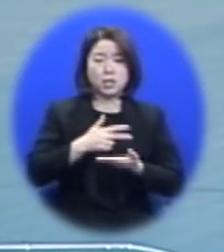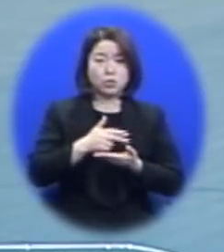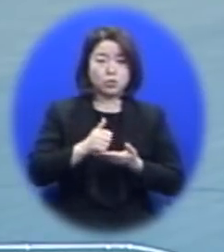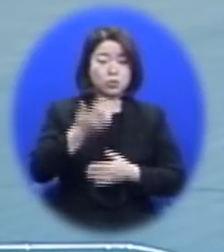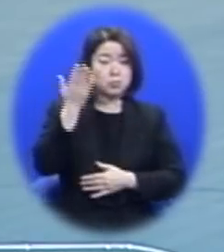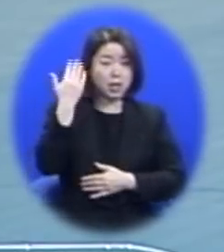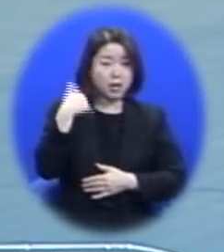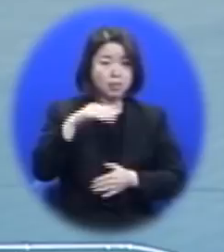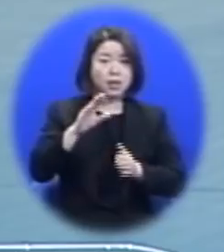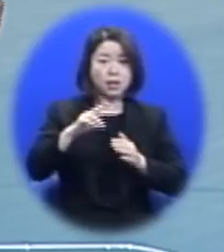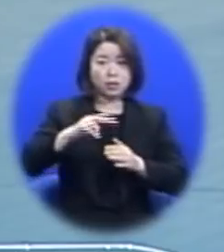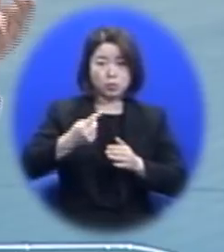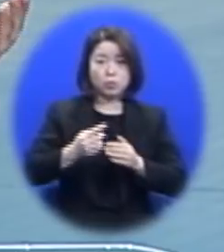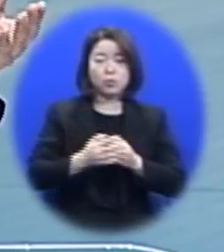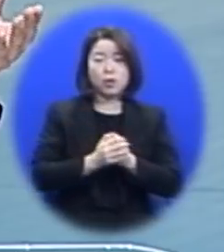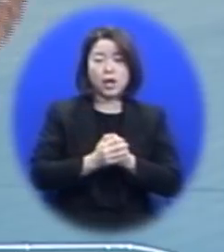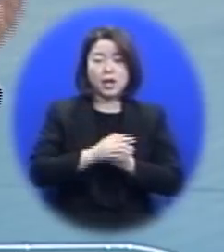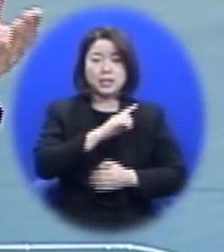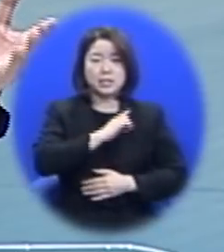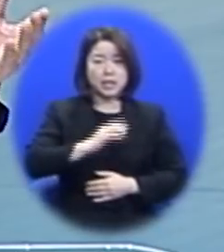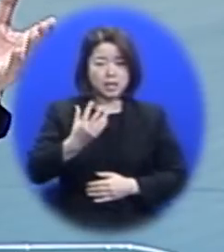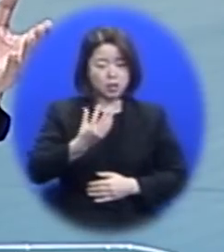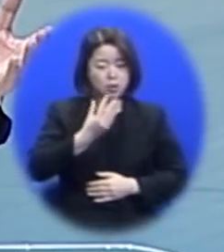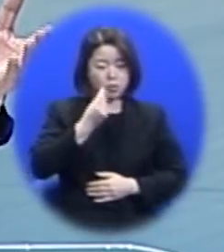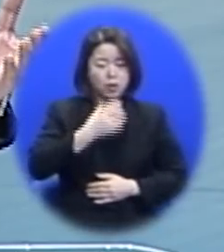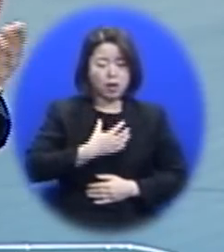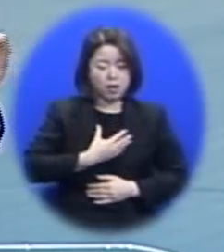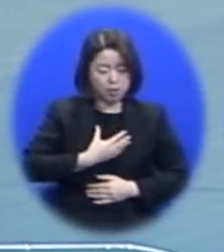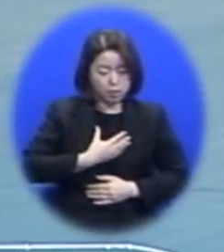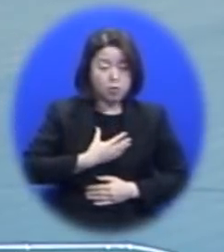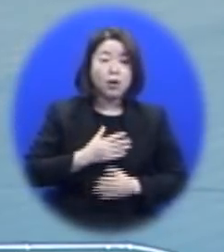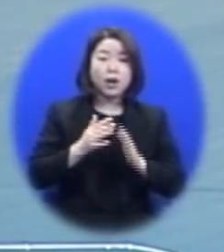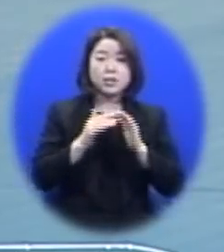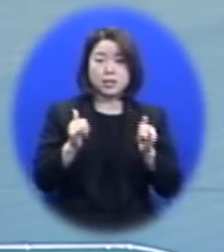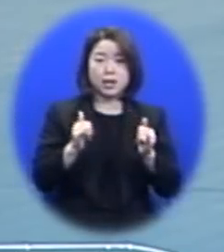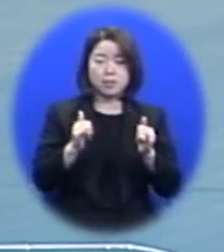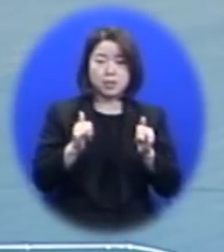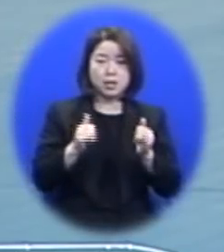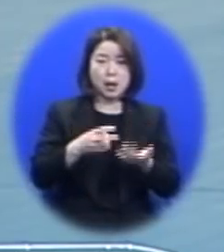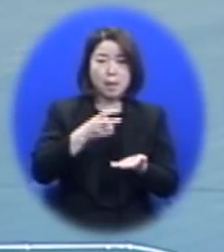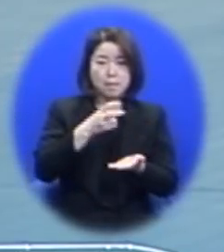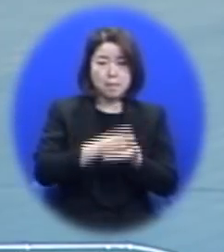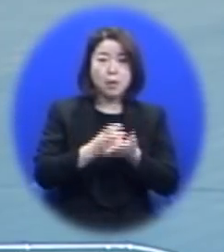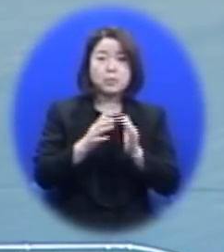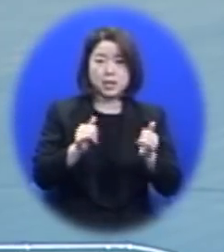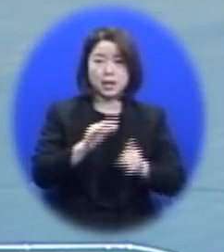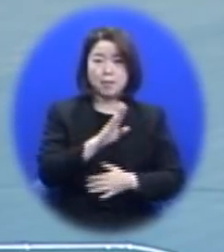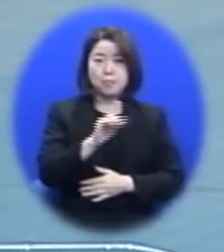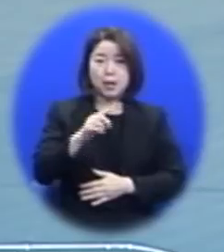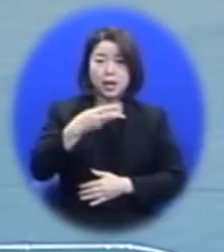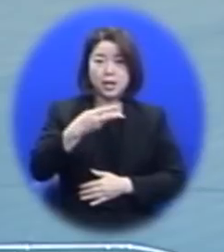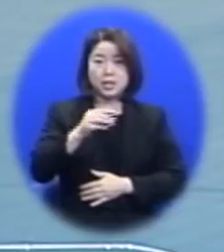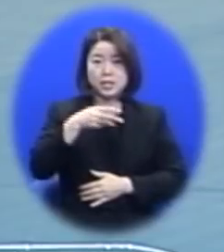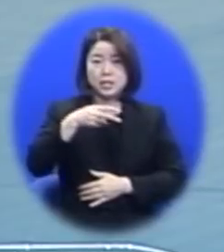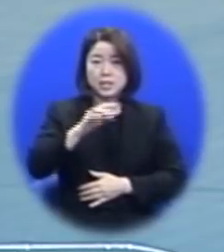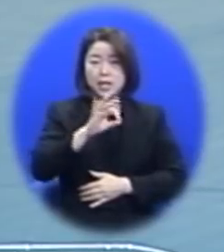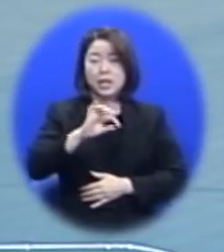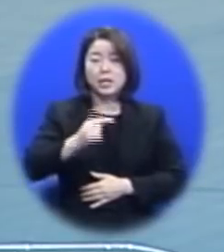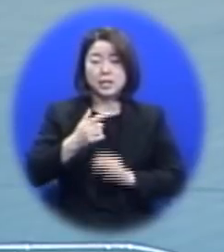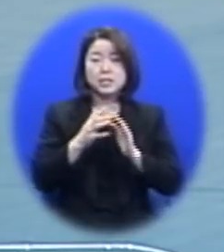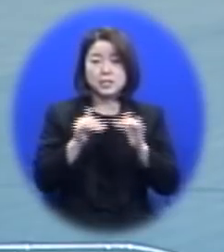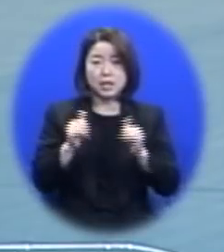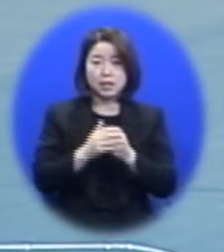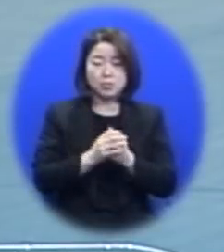때 가장 거룩한, 경건한 사람들이 바리새인들이었습니다. 근데 예수님은 그